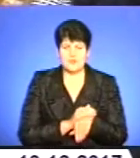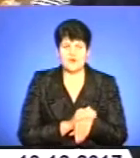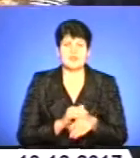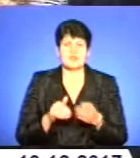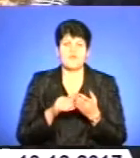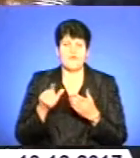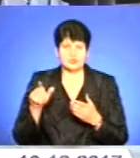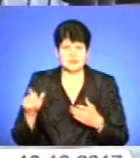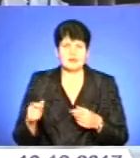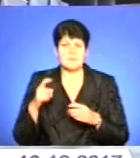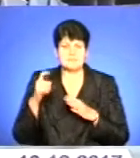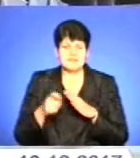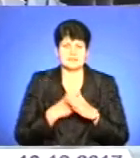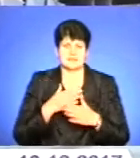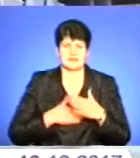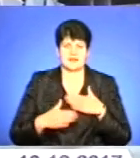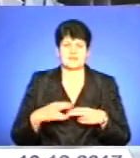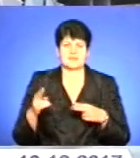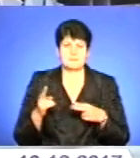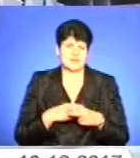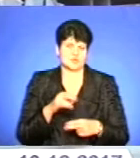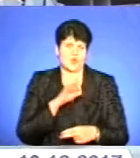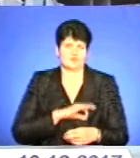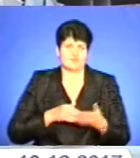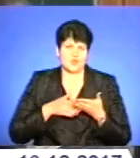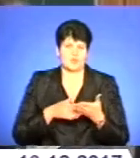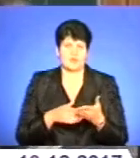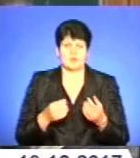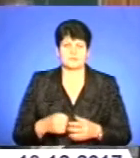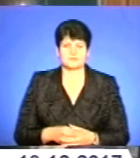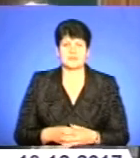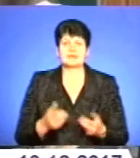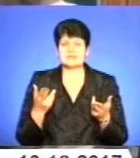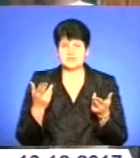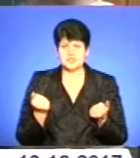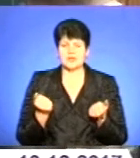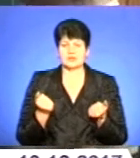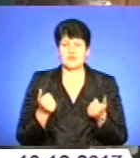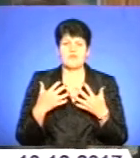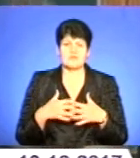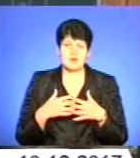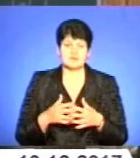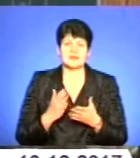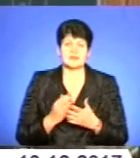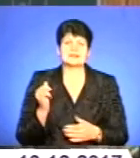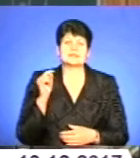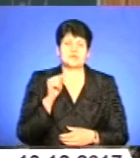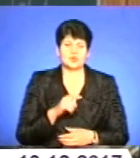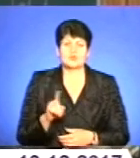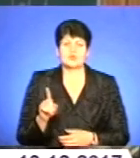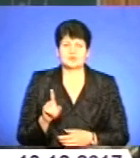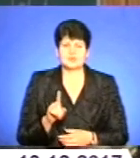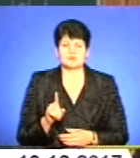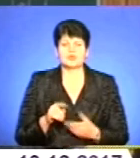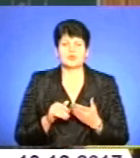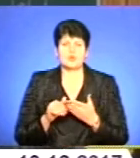волонтерам і благодійникам пізнати радість від безкорисливої допомоги. Звичайно, що фабрика вона є для того, щоб